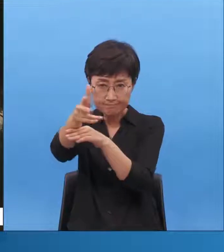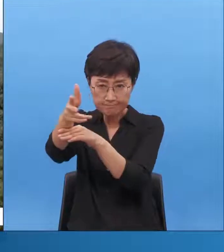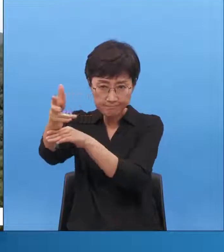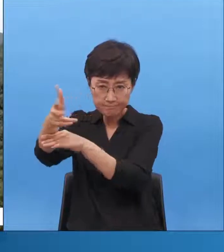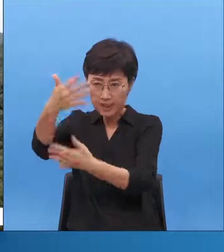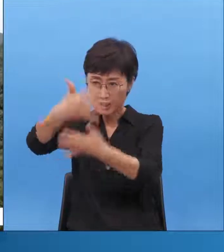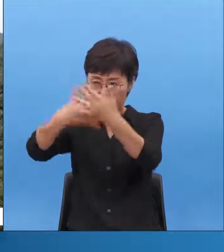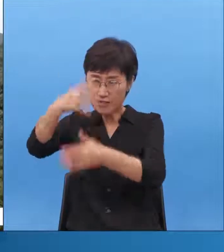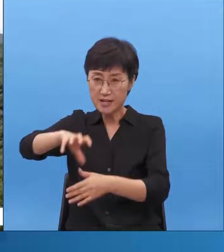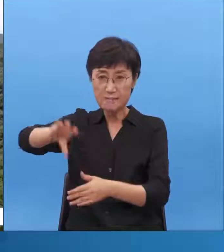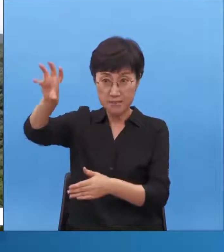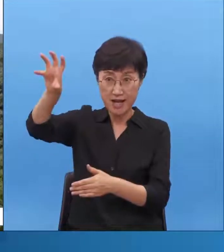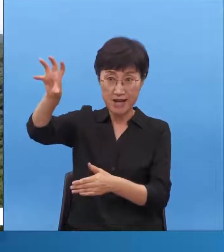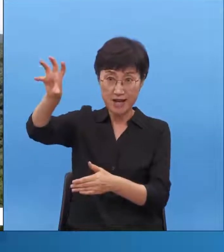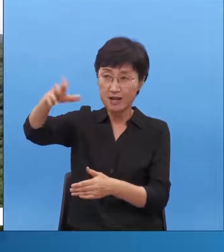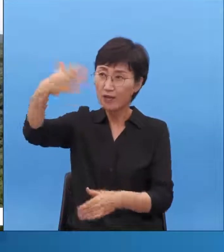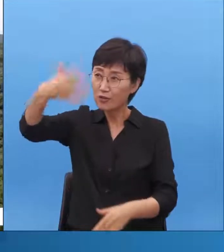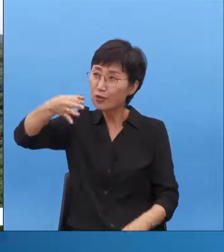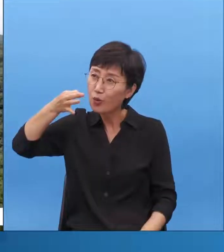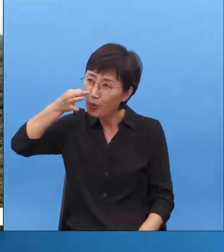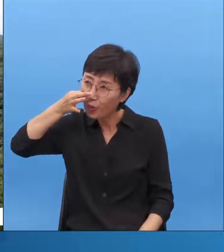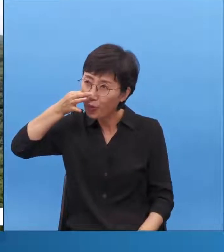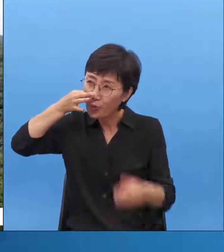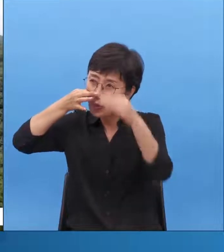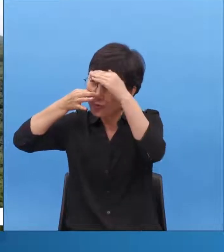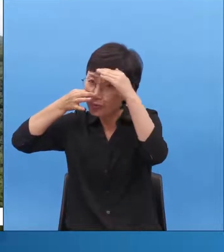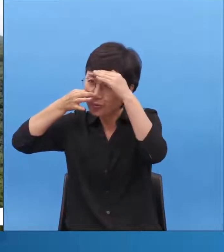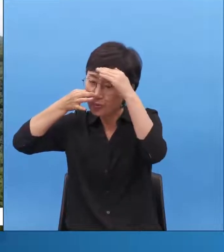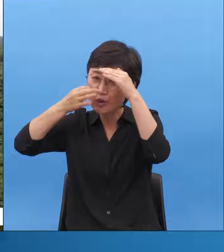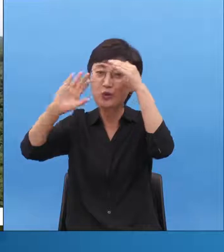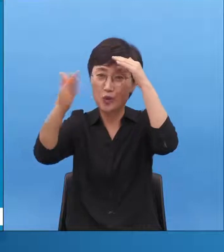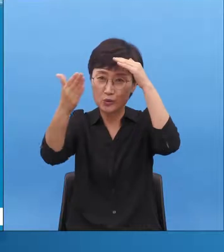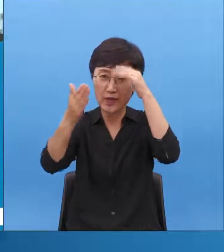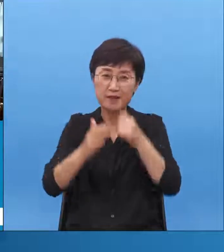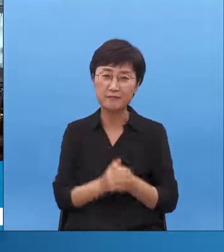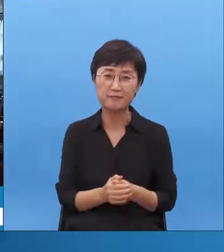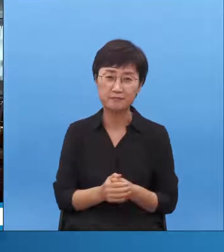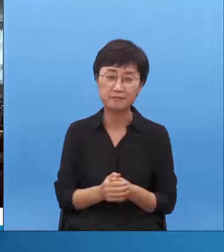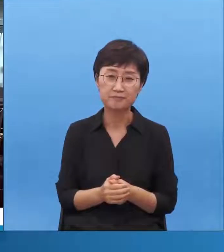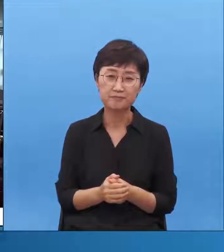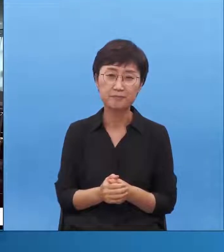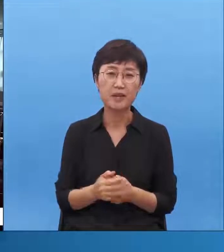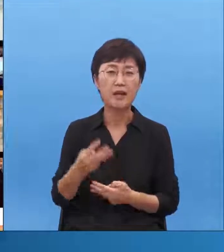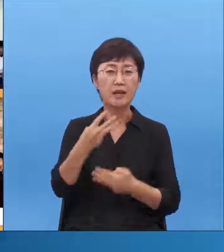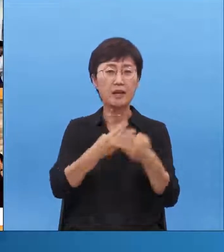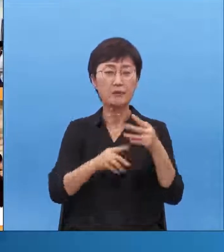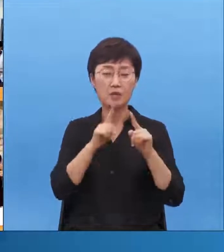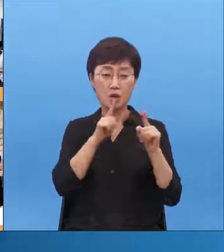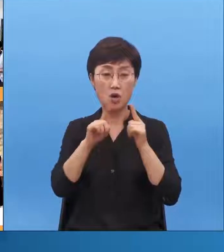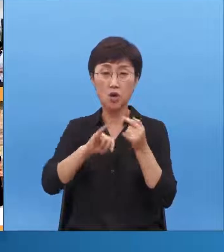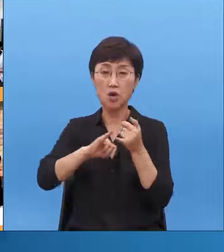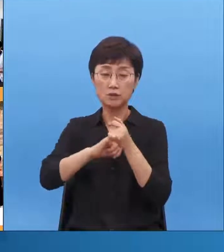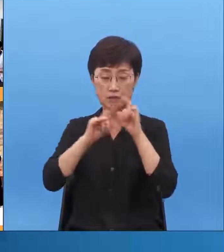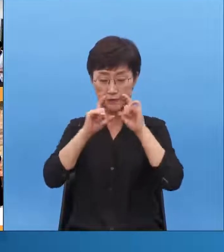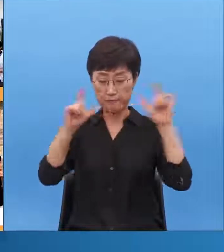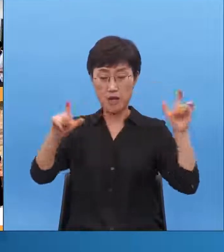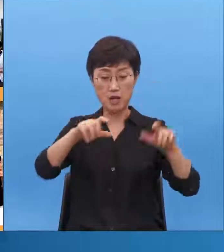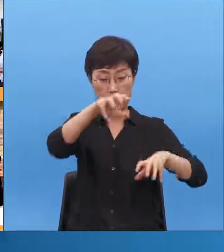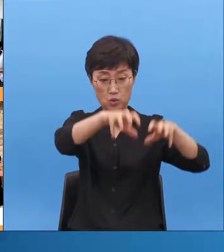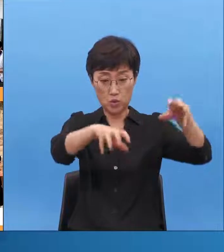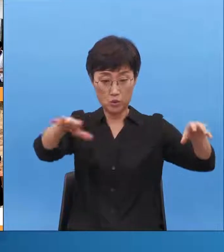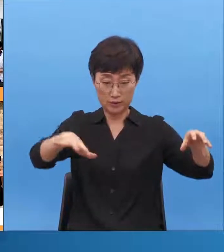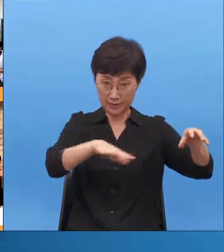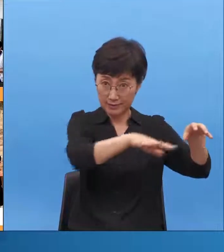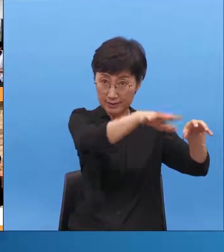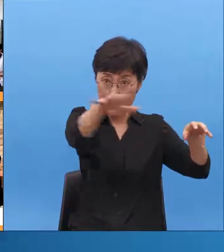유튜브 채널 위다락과 RUTC TV를 통해 공개됩니다. 렘넌트 운동의 언약이 선포되는 모든 현장이